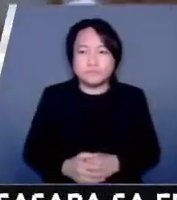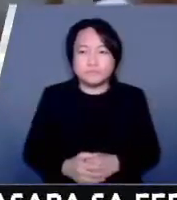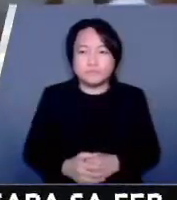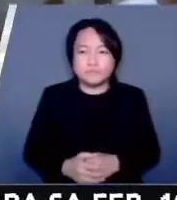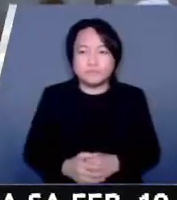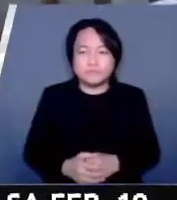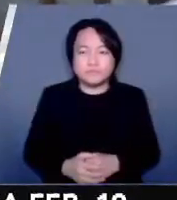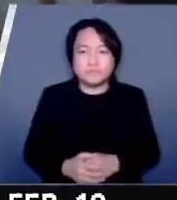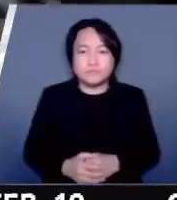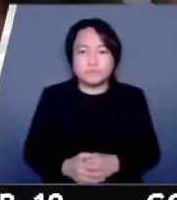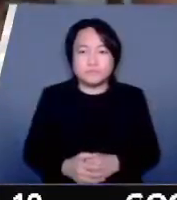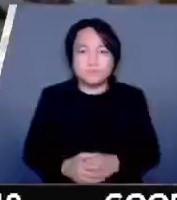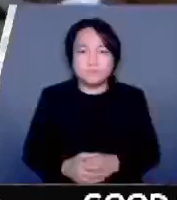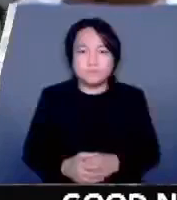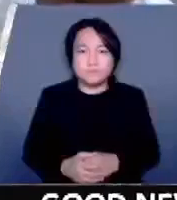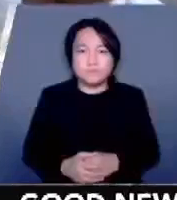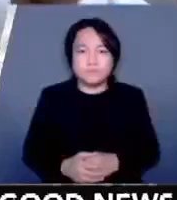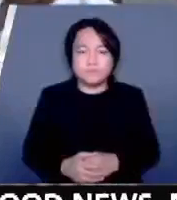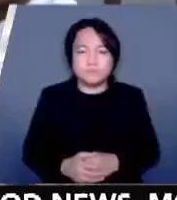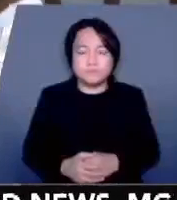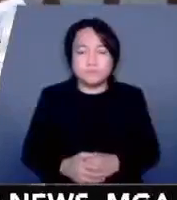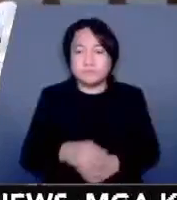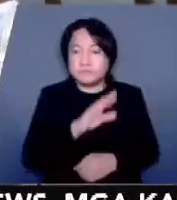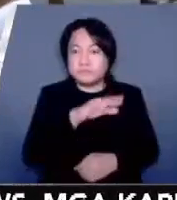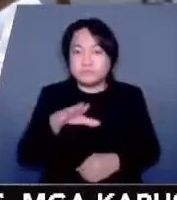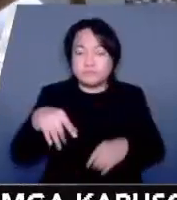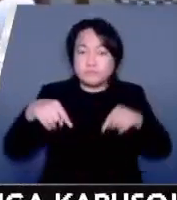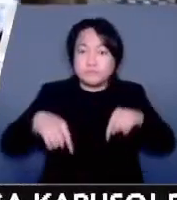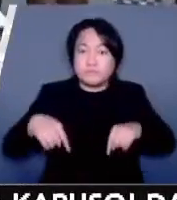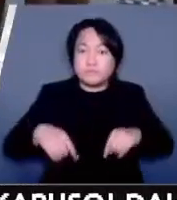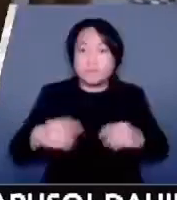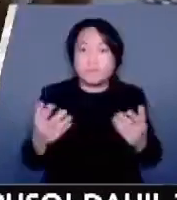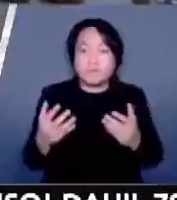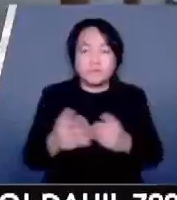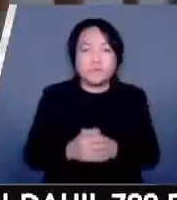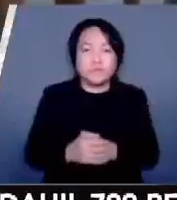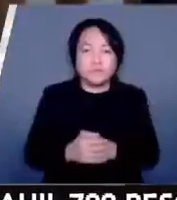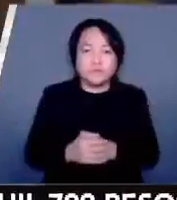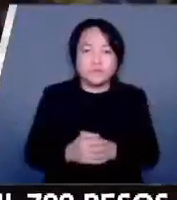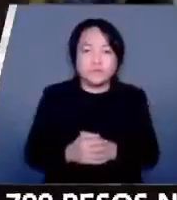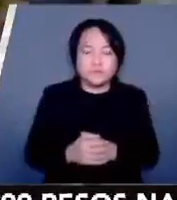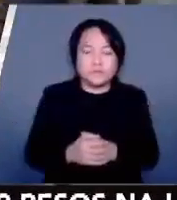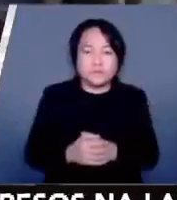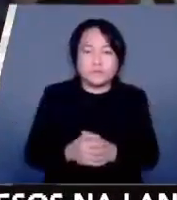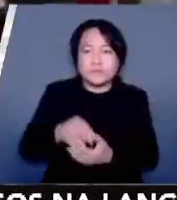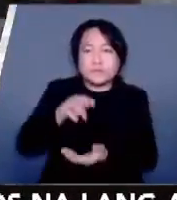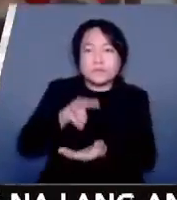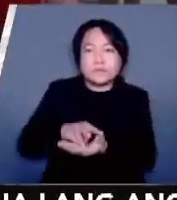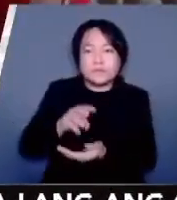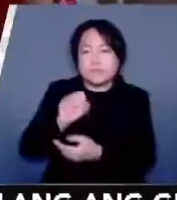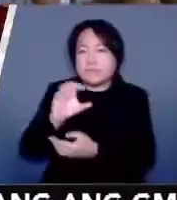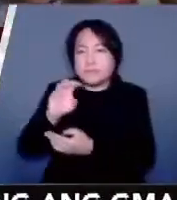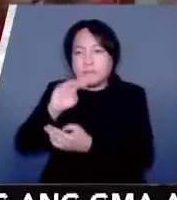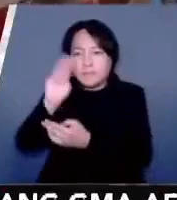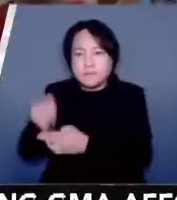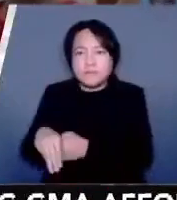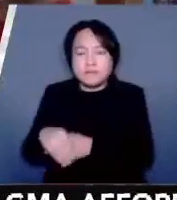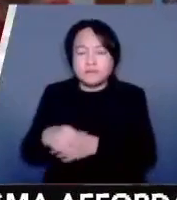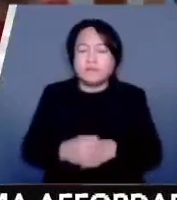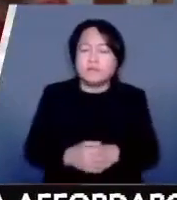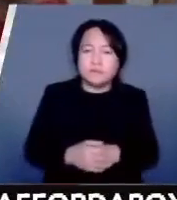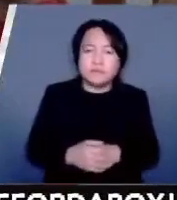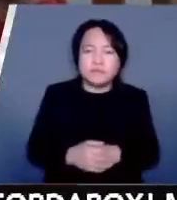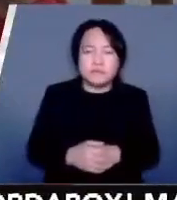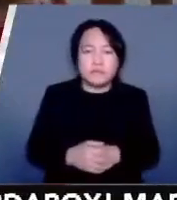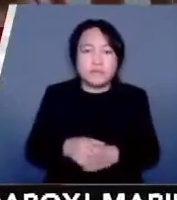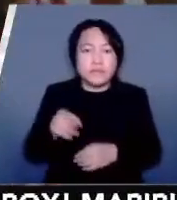Jomer Maris nandito tayo ngayon sa bahagi ng t alonso sa Santa Cruz Maynila ito ang nagsisilbing evacuation site